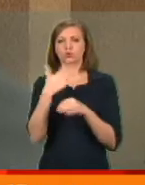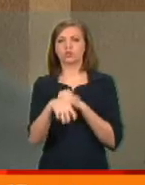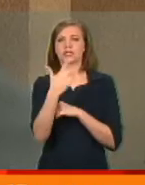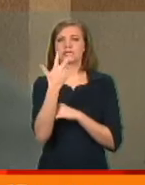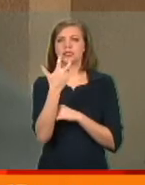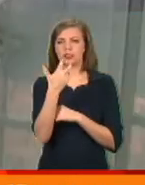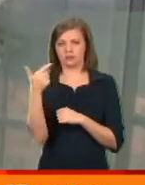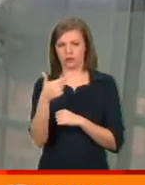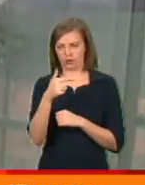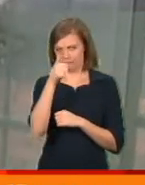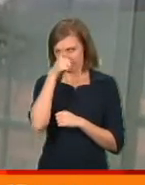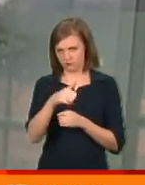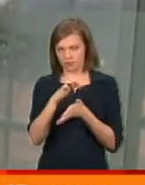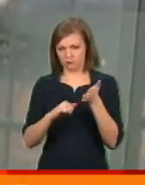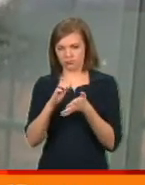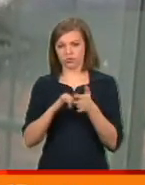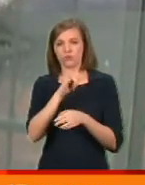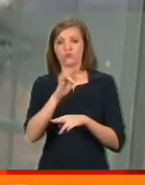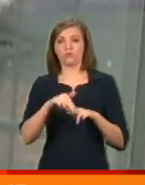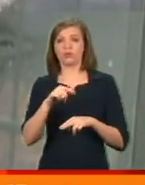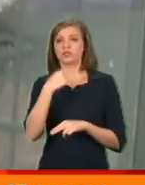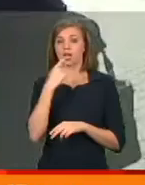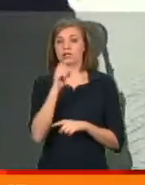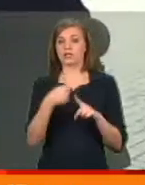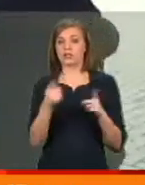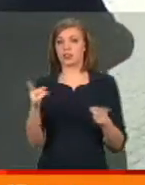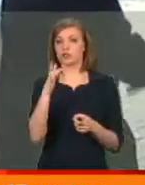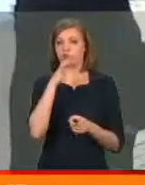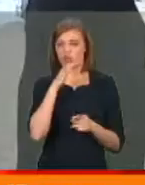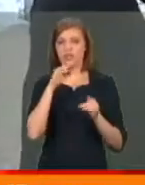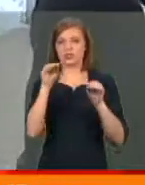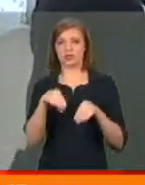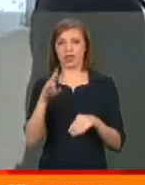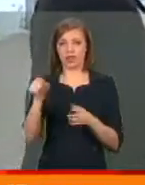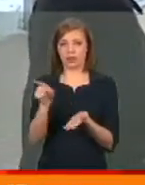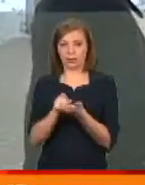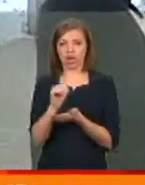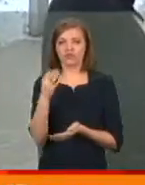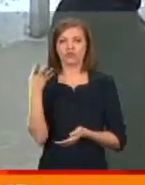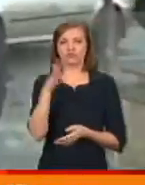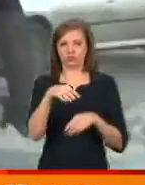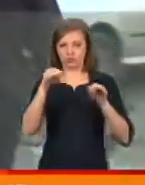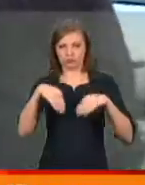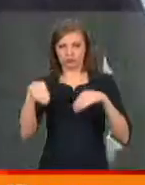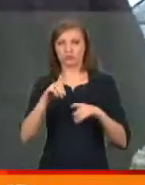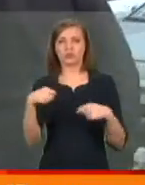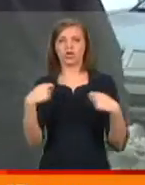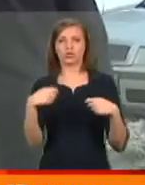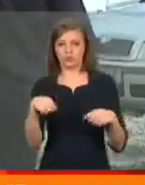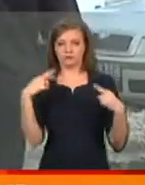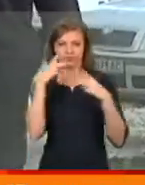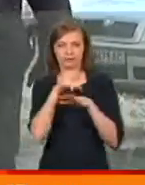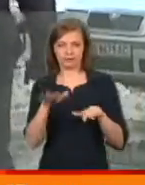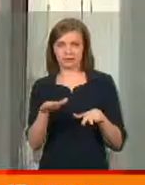гривно, 300 гривень. У поліції кажуть, за цей час склали на пенсіонерку аж 4 протоколи за торгівлю в